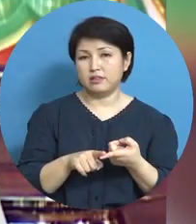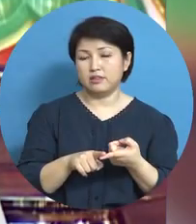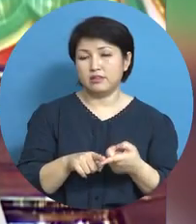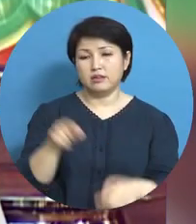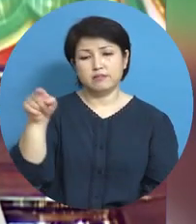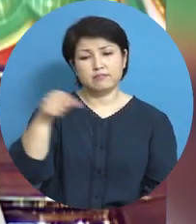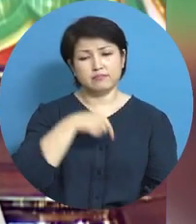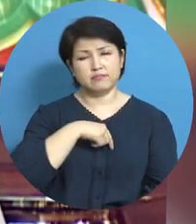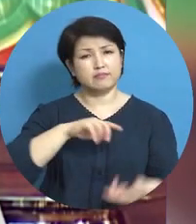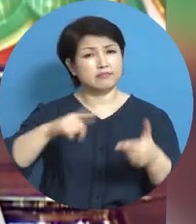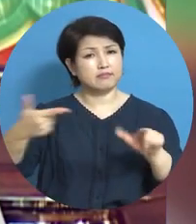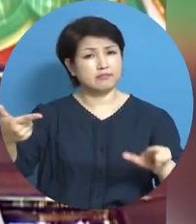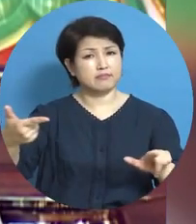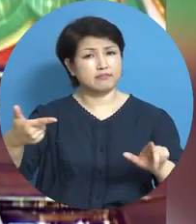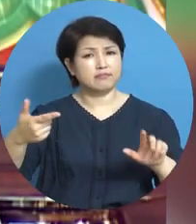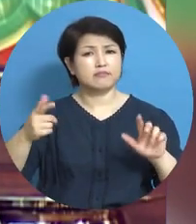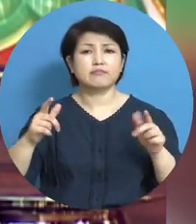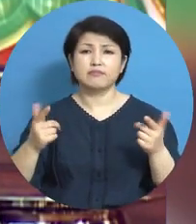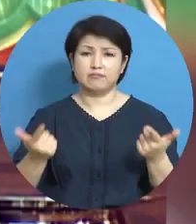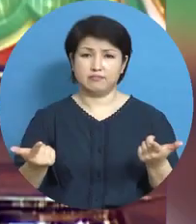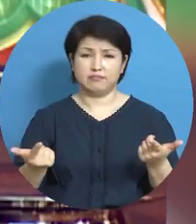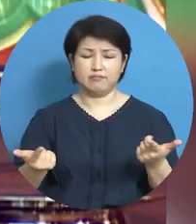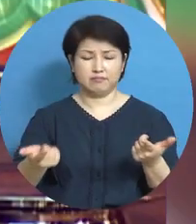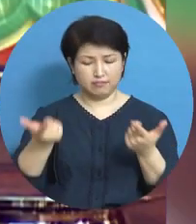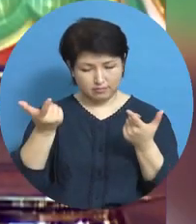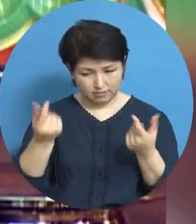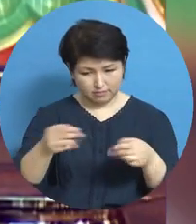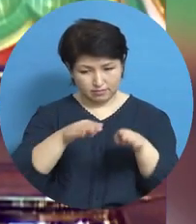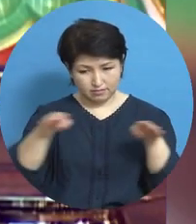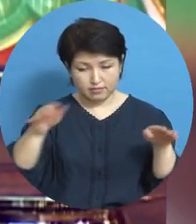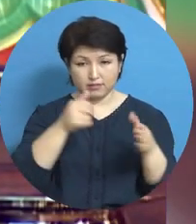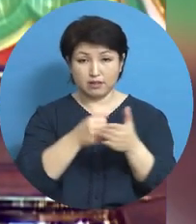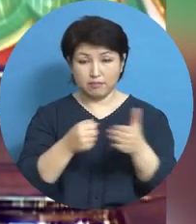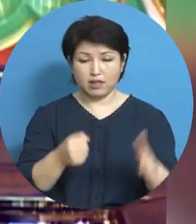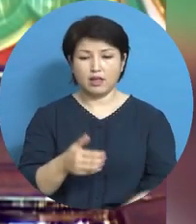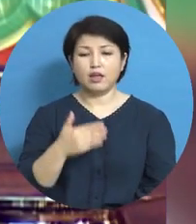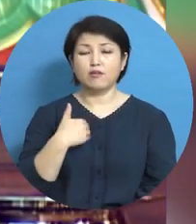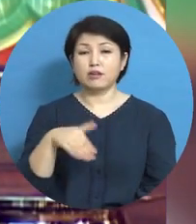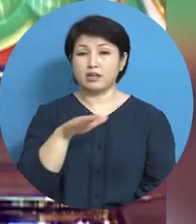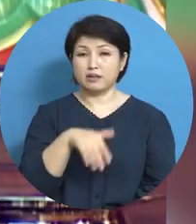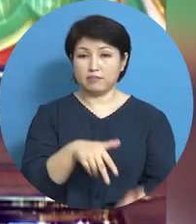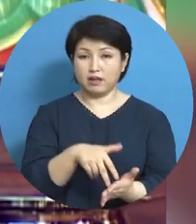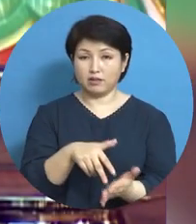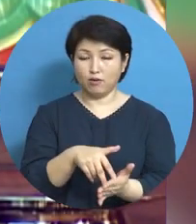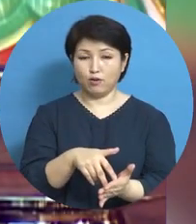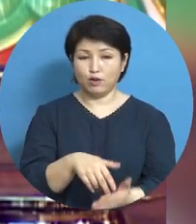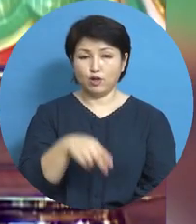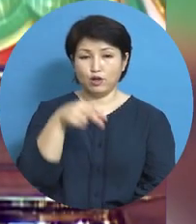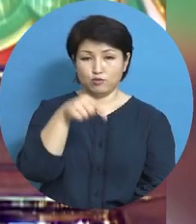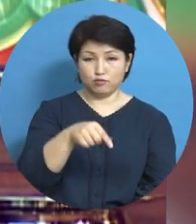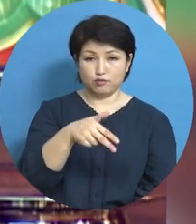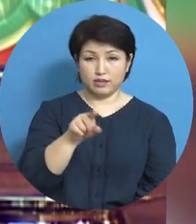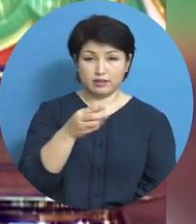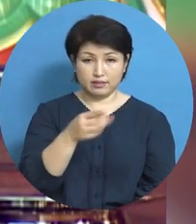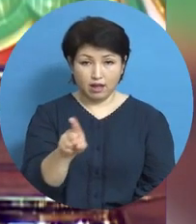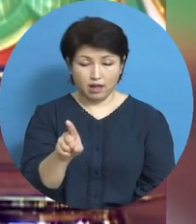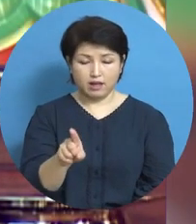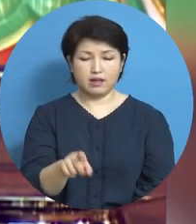다름이 없다. 뭐 그런 데서 우리는 수다타 장자, 지바카,